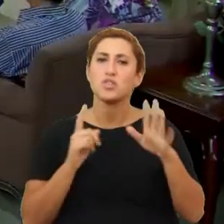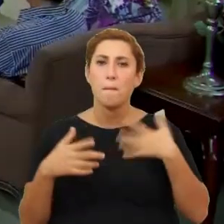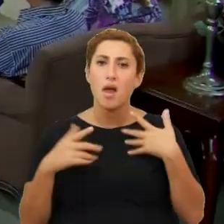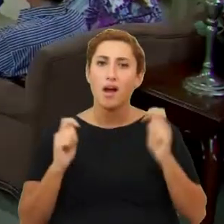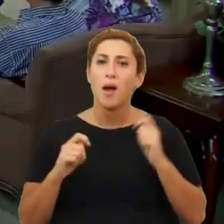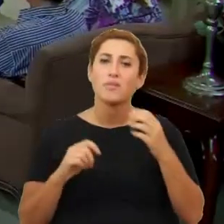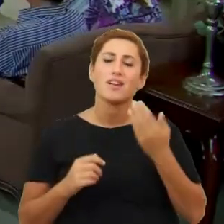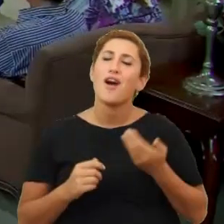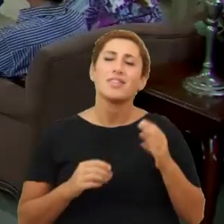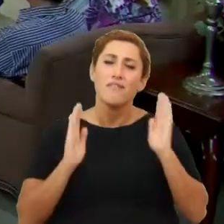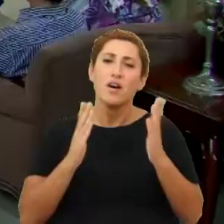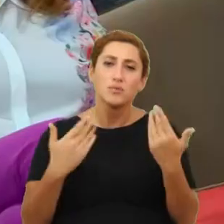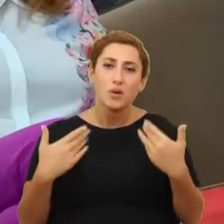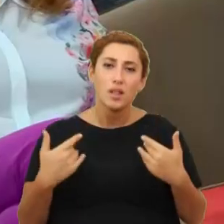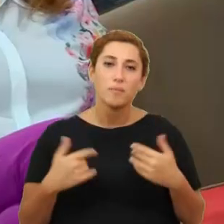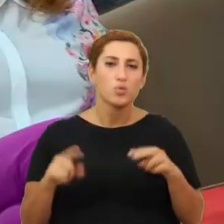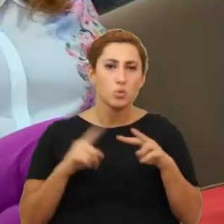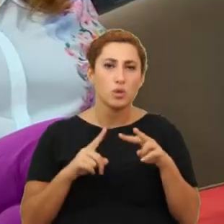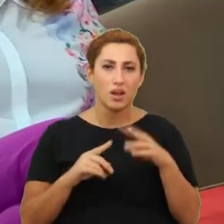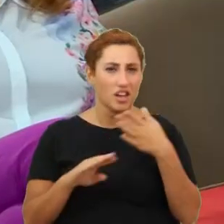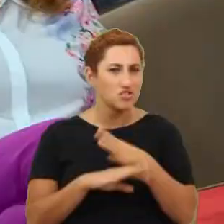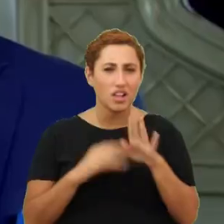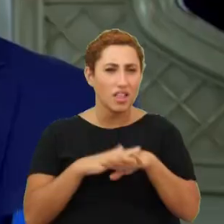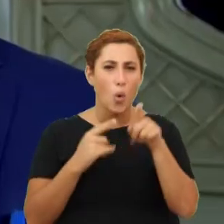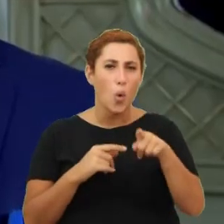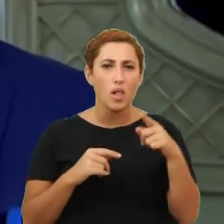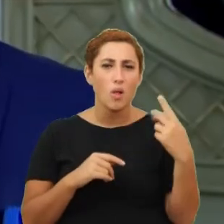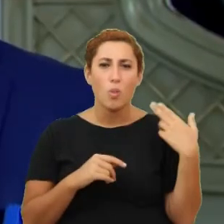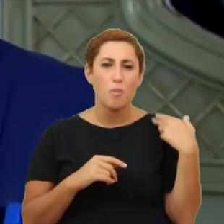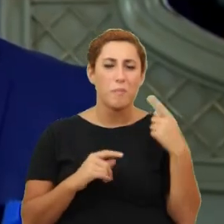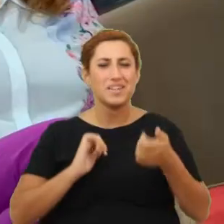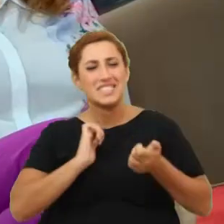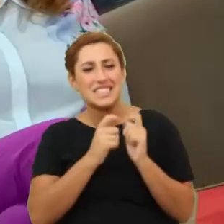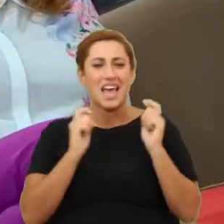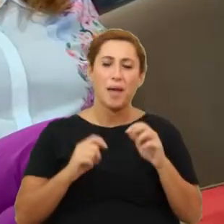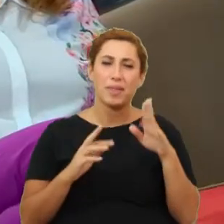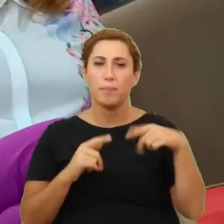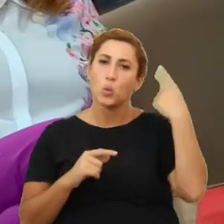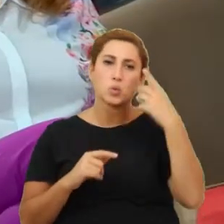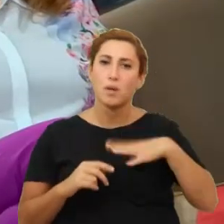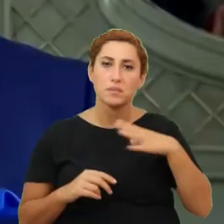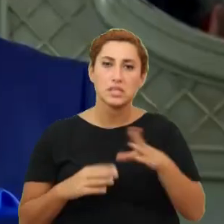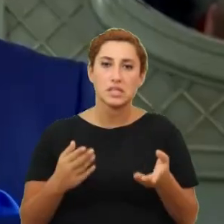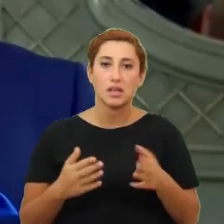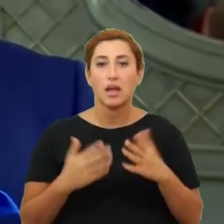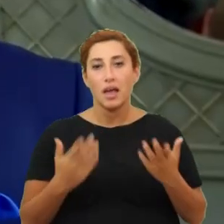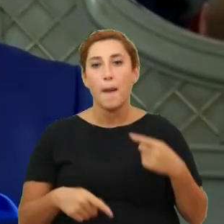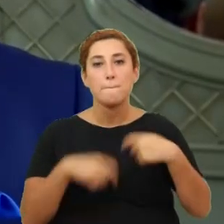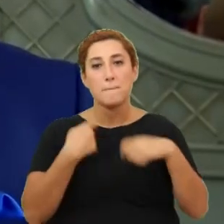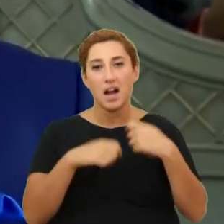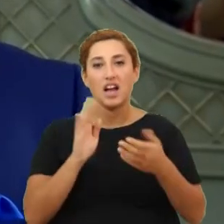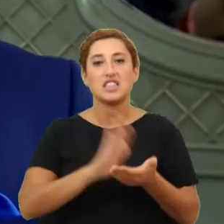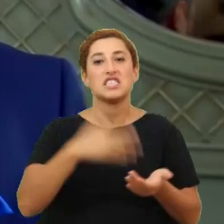merak ettik yavrum devam et. Nurhan hakikaten niye öyle senin geçim sıkıntısı çektiğini düşünmemizi istedin?